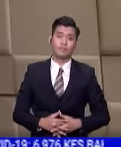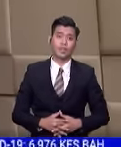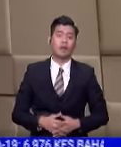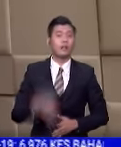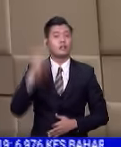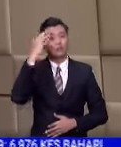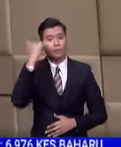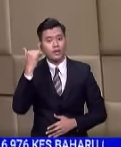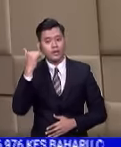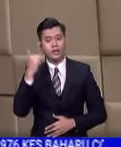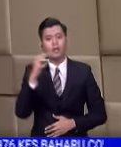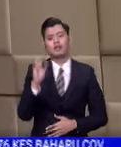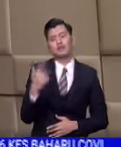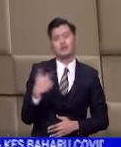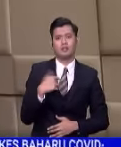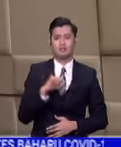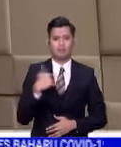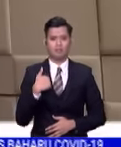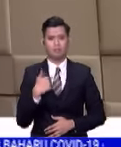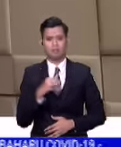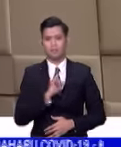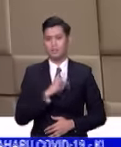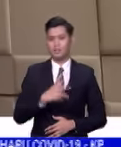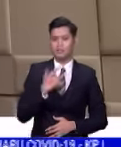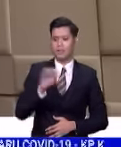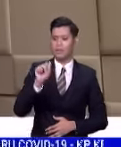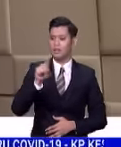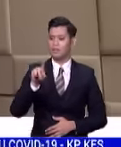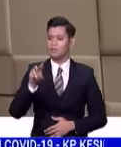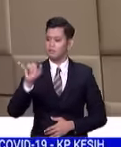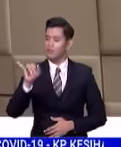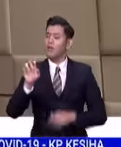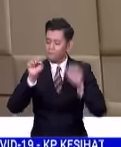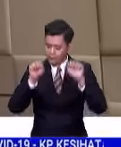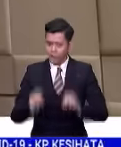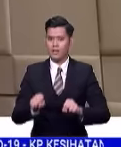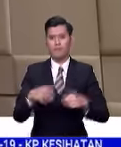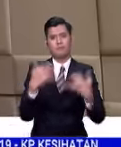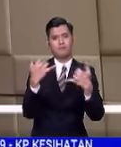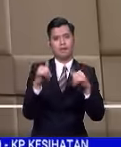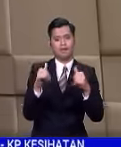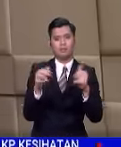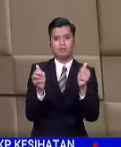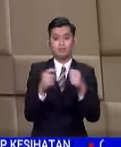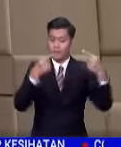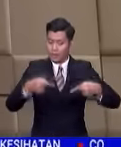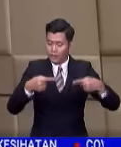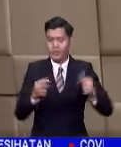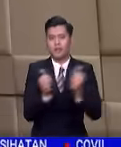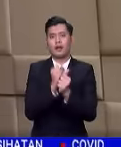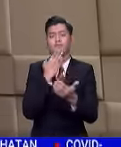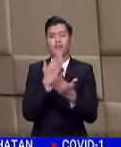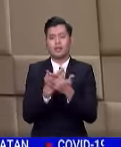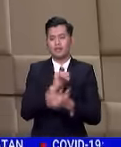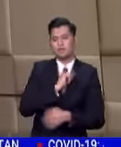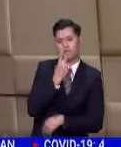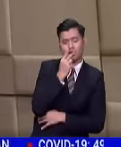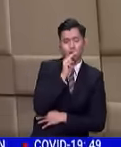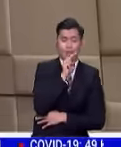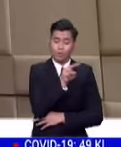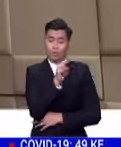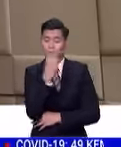Sebab Nazmi pun, Syamil pun boleh bermain dengan baik. Apa yang saya tengok masa training, dia